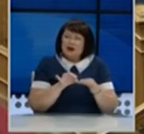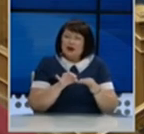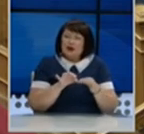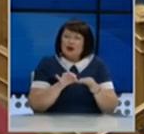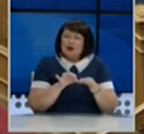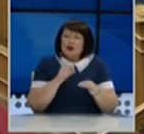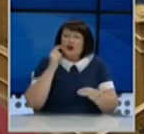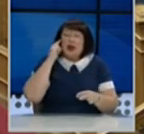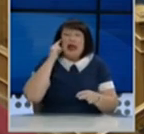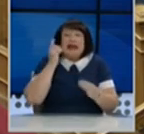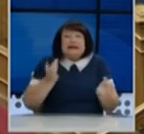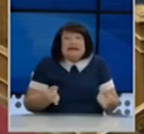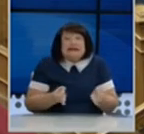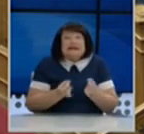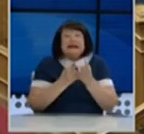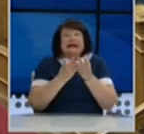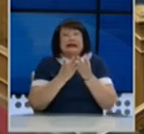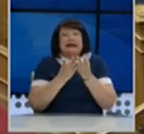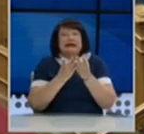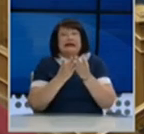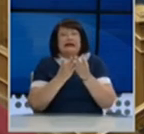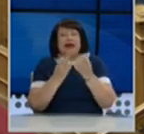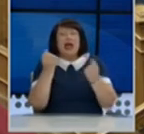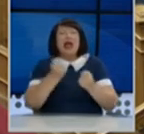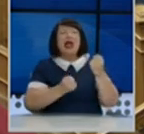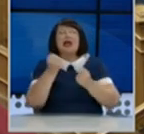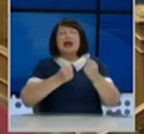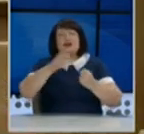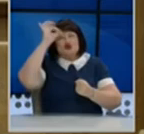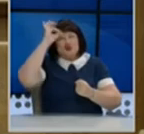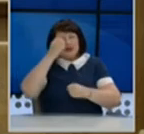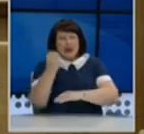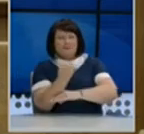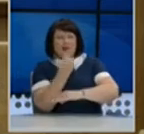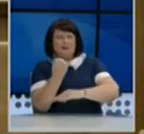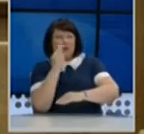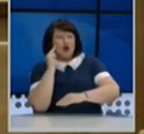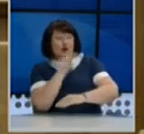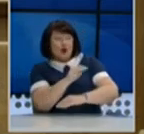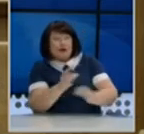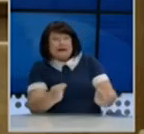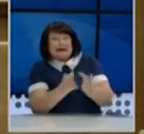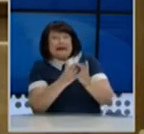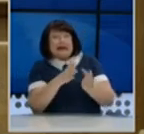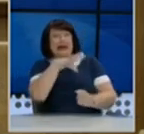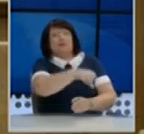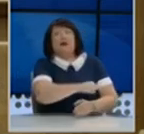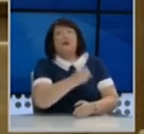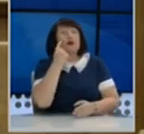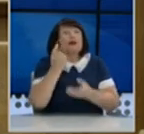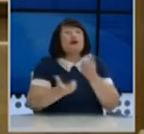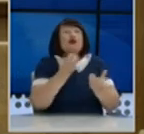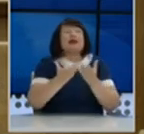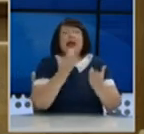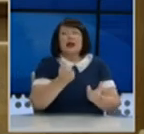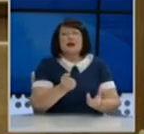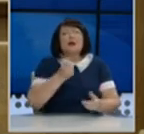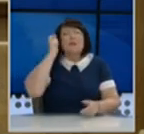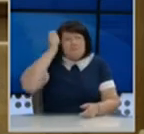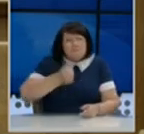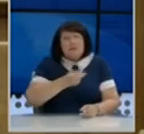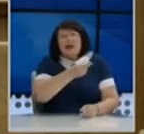αντελήφθη κατά τύχη ένα περιπολικό της αστυνομίας, άρα να συνομολογείτε με τους